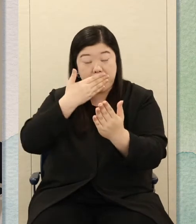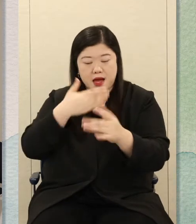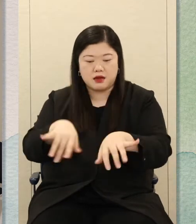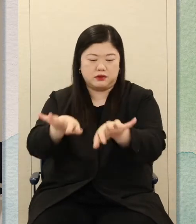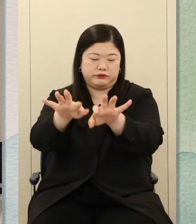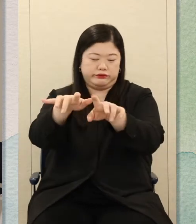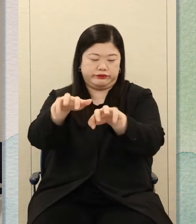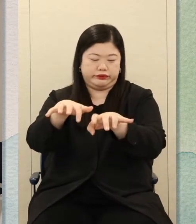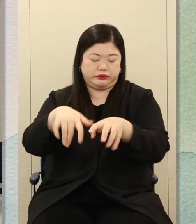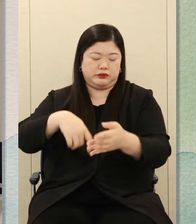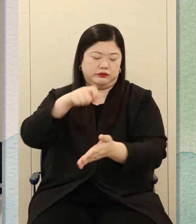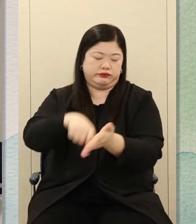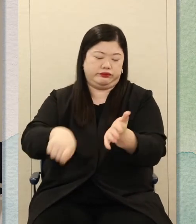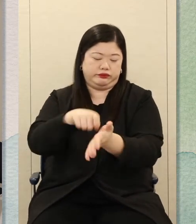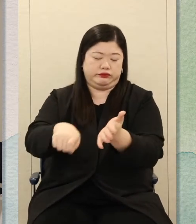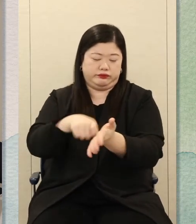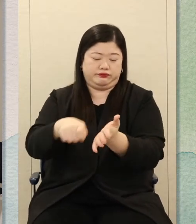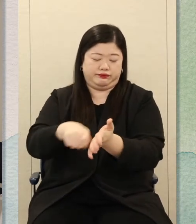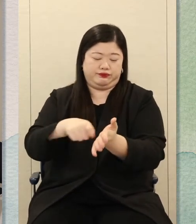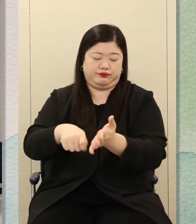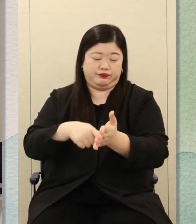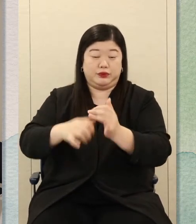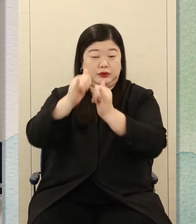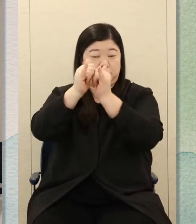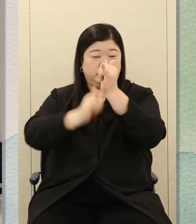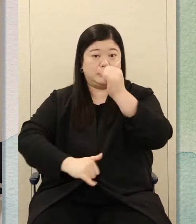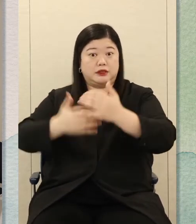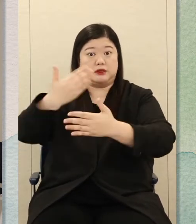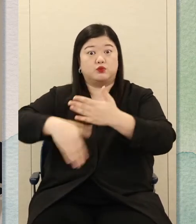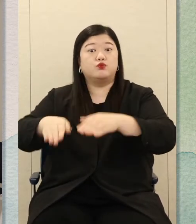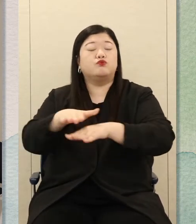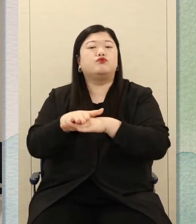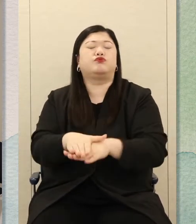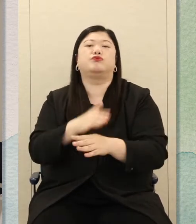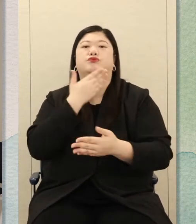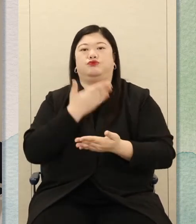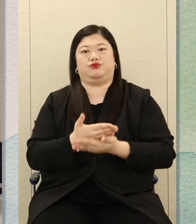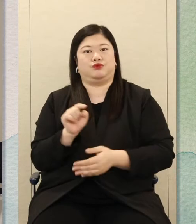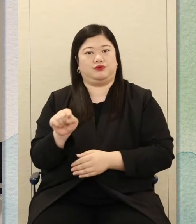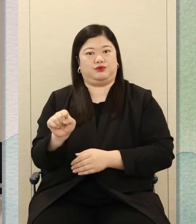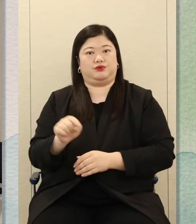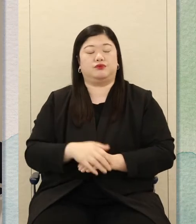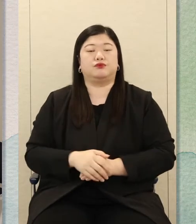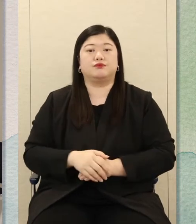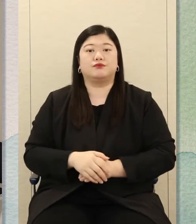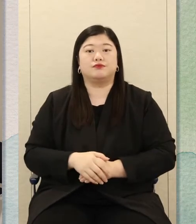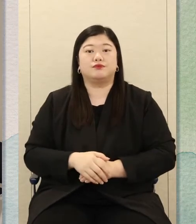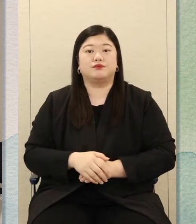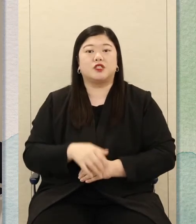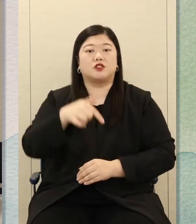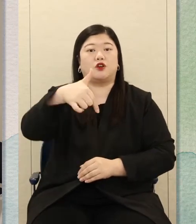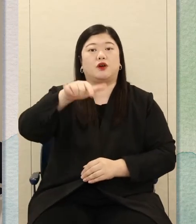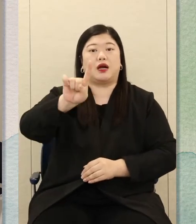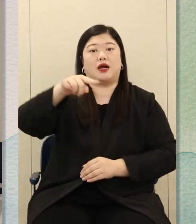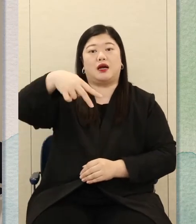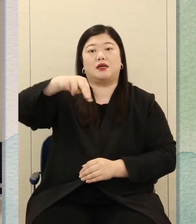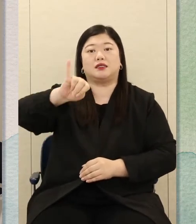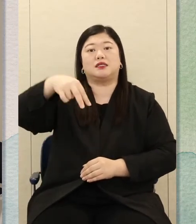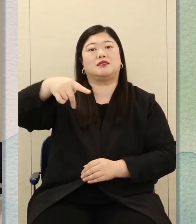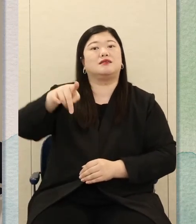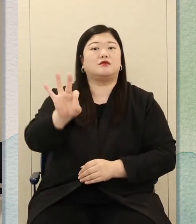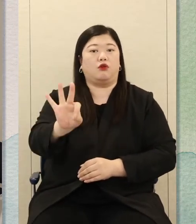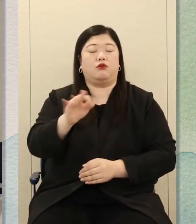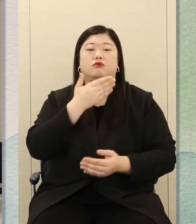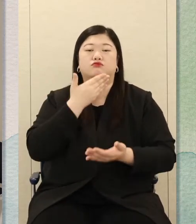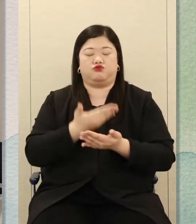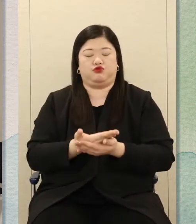모아두면 예, 저 자체가 또 기록이 되거든요. 인생의 한 되게 중요한 기록이 되잖아요. 그래서 그런